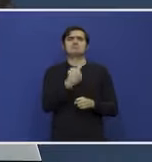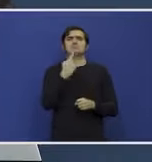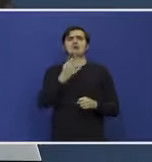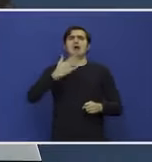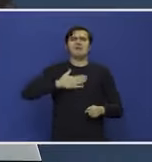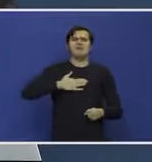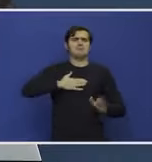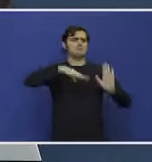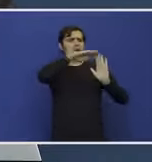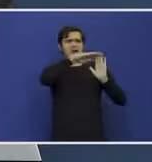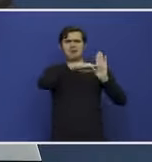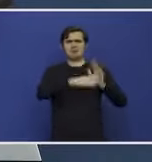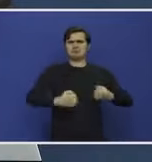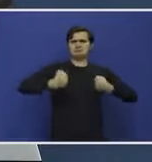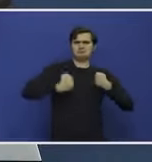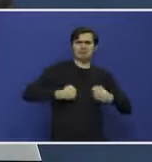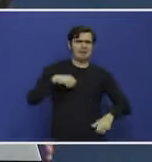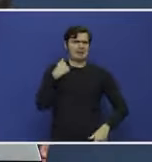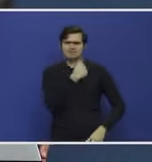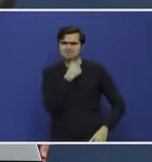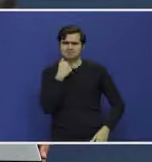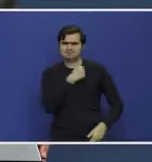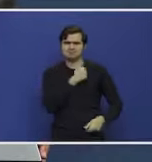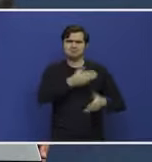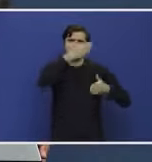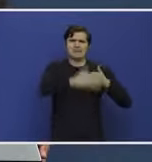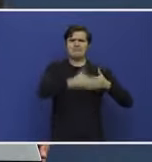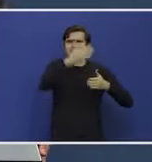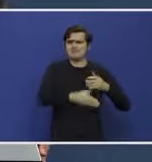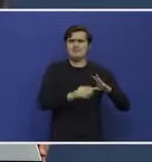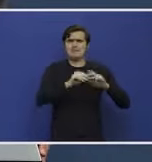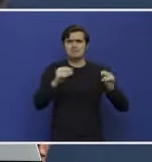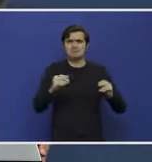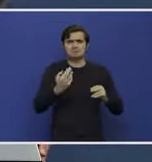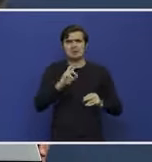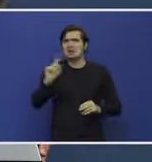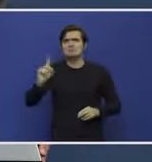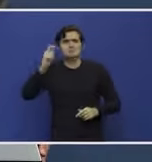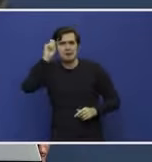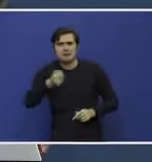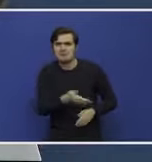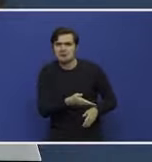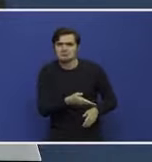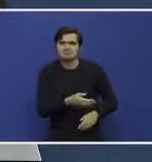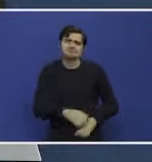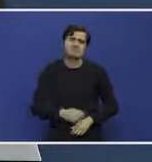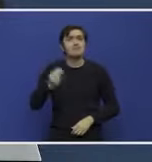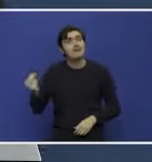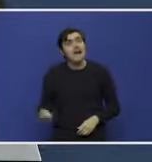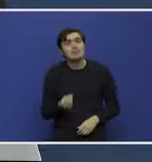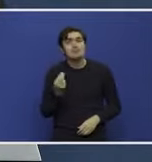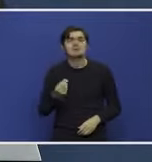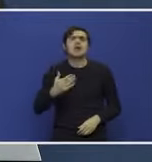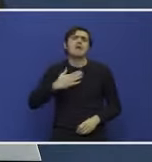extrem de dure, extrem de limitative, care nu sunt respectate, este mai bine să